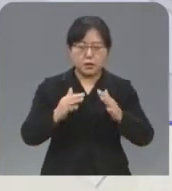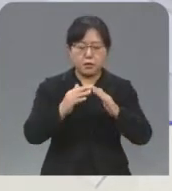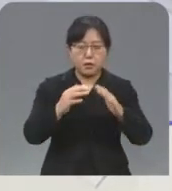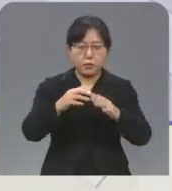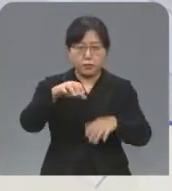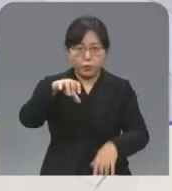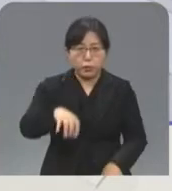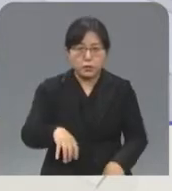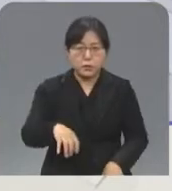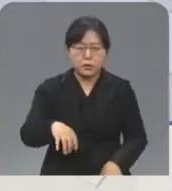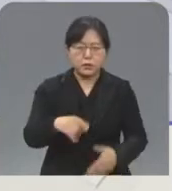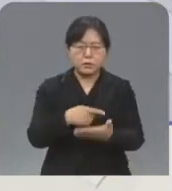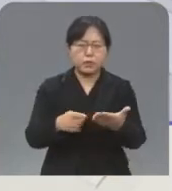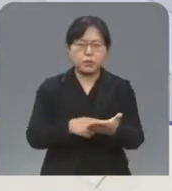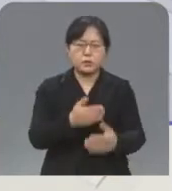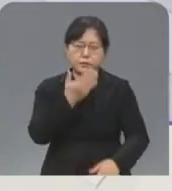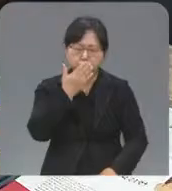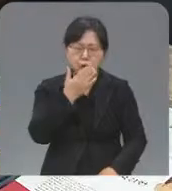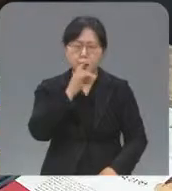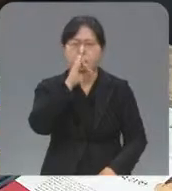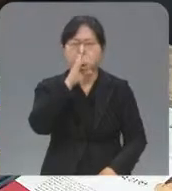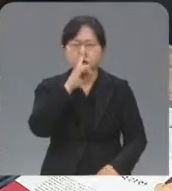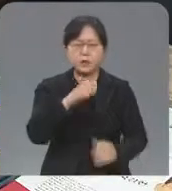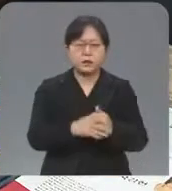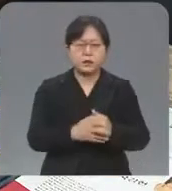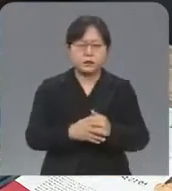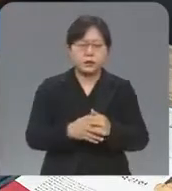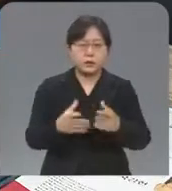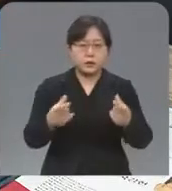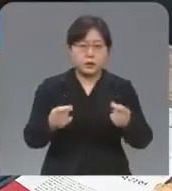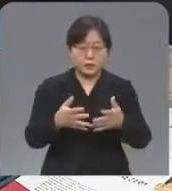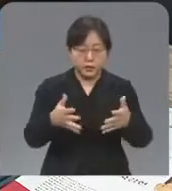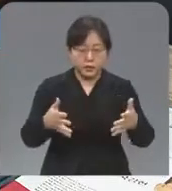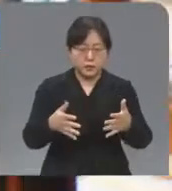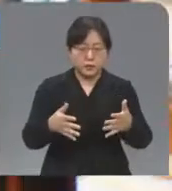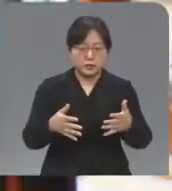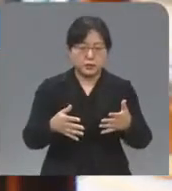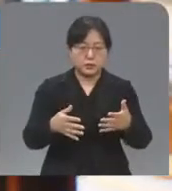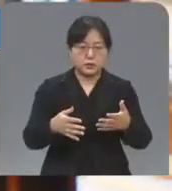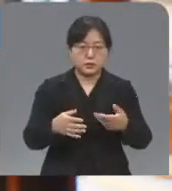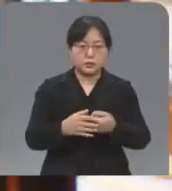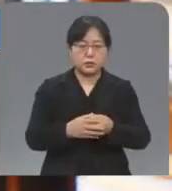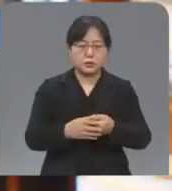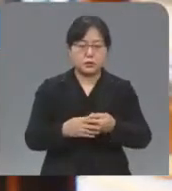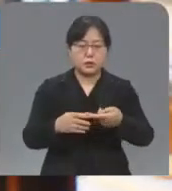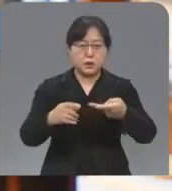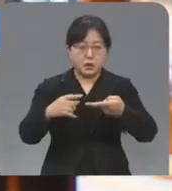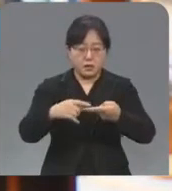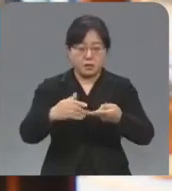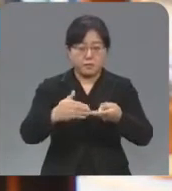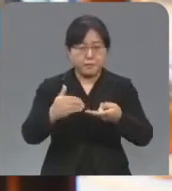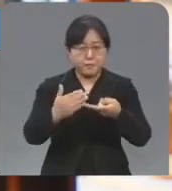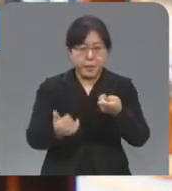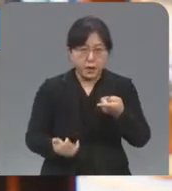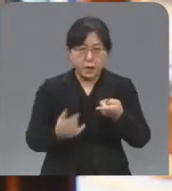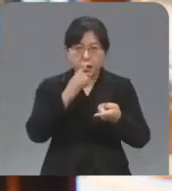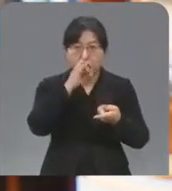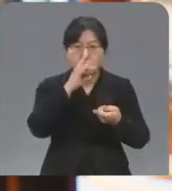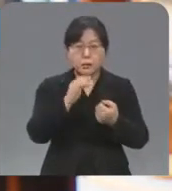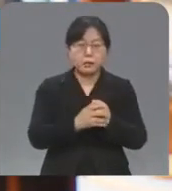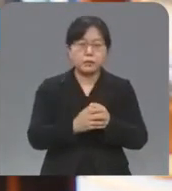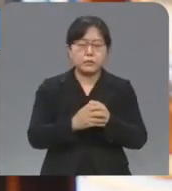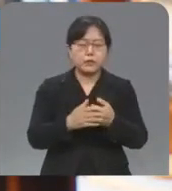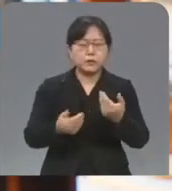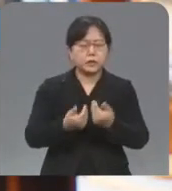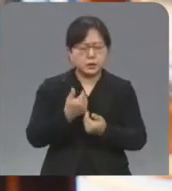따라 보상 여부가 달라지는 겁니다. 같은 단지이지만 빠져가는 이 아파트도 있고, 이런